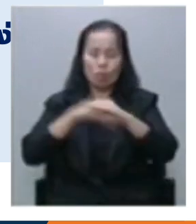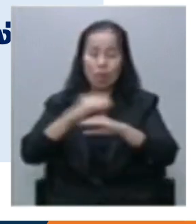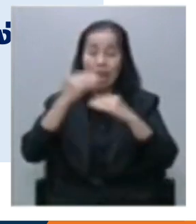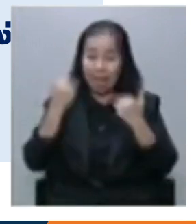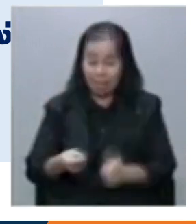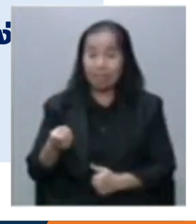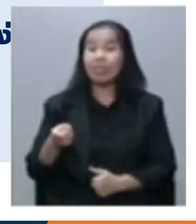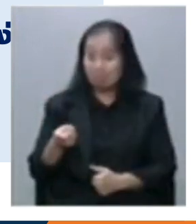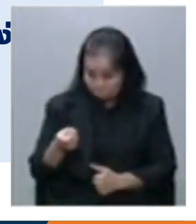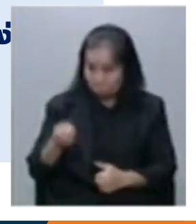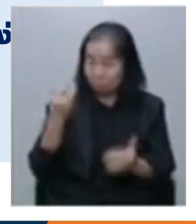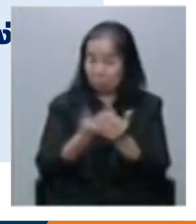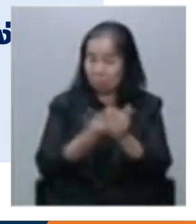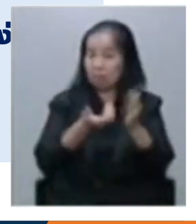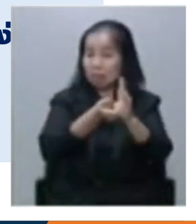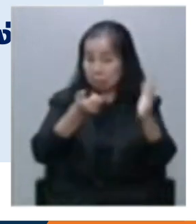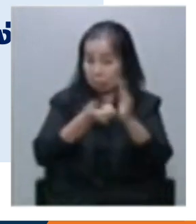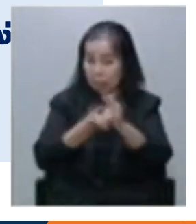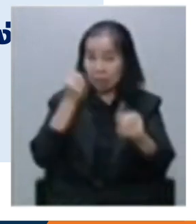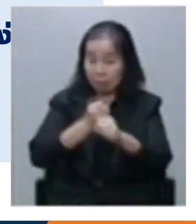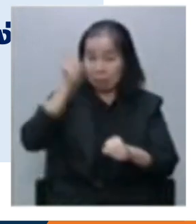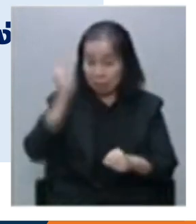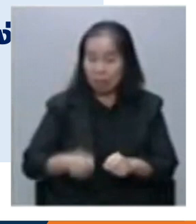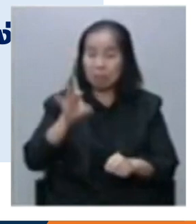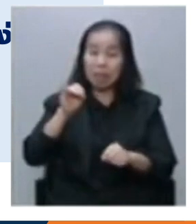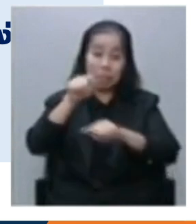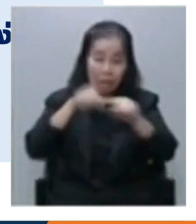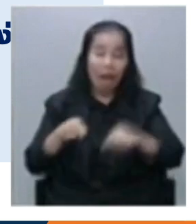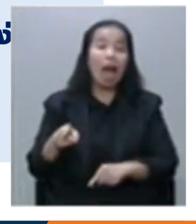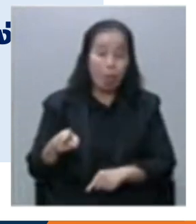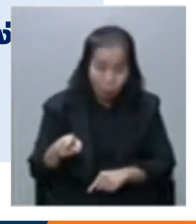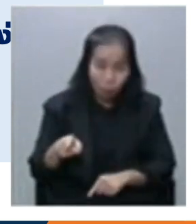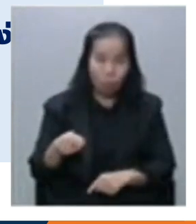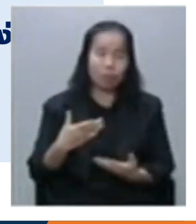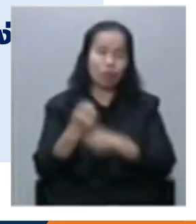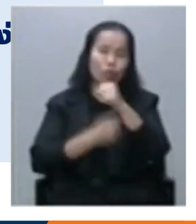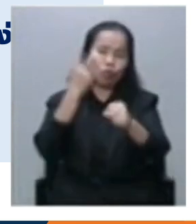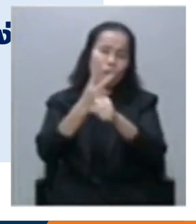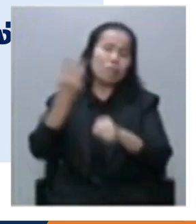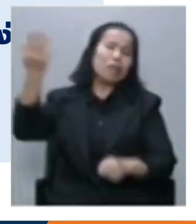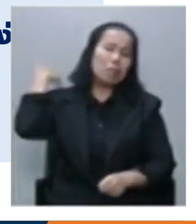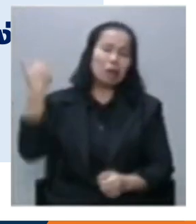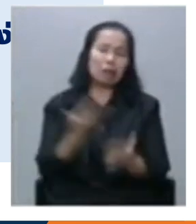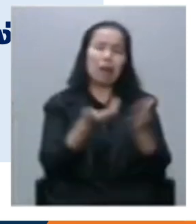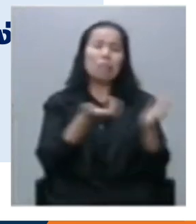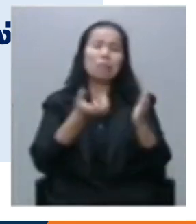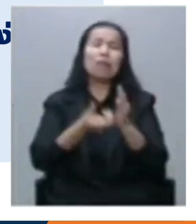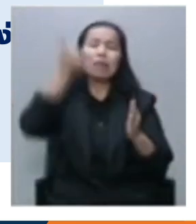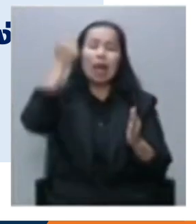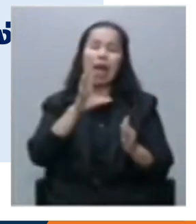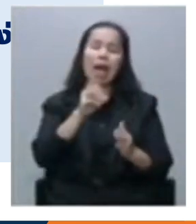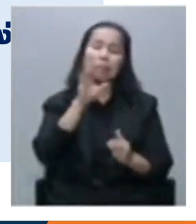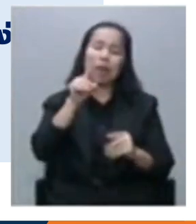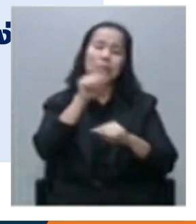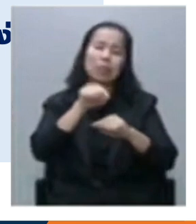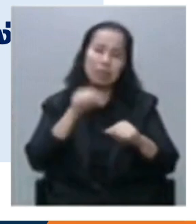าว่าให้ท่านนะครับเบิกจ่ายได้ประสิทธิภาพสูงสุดที่ 80% 2ปีที่ผ่านมานะครับท่านเบิกจ่ายเพียง 58% ในปี